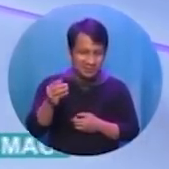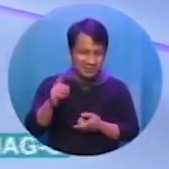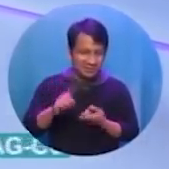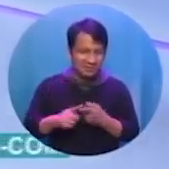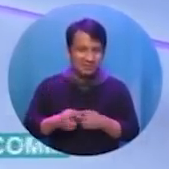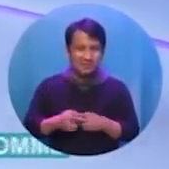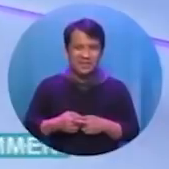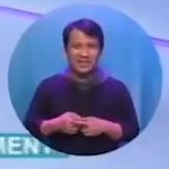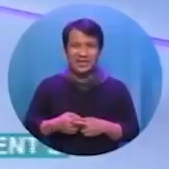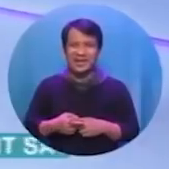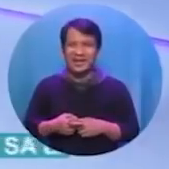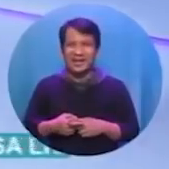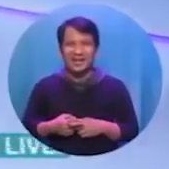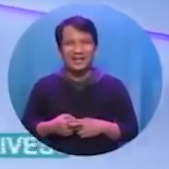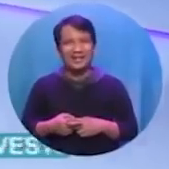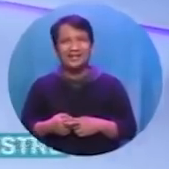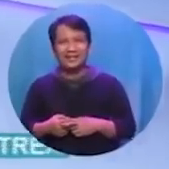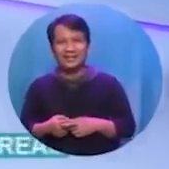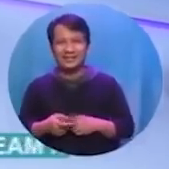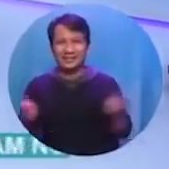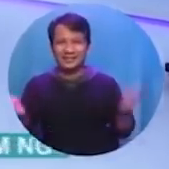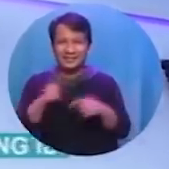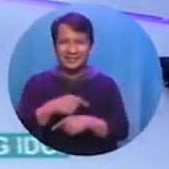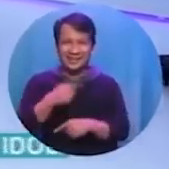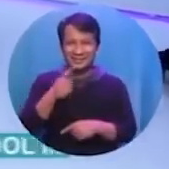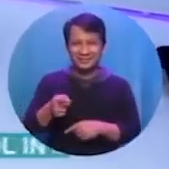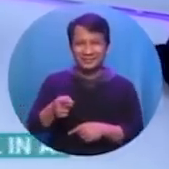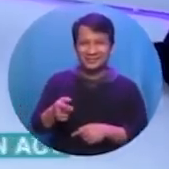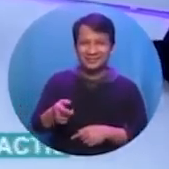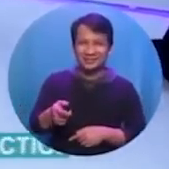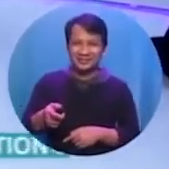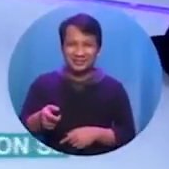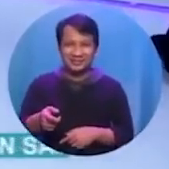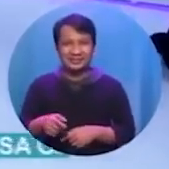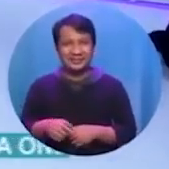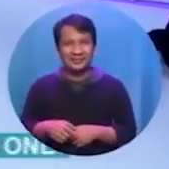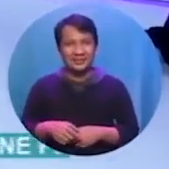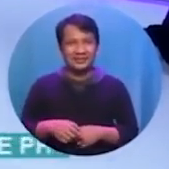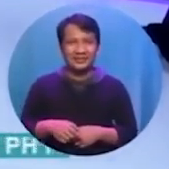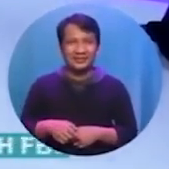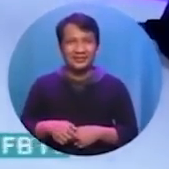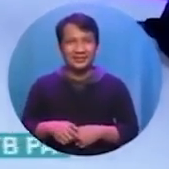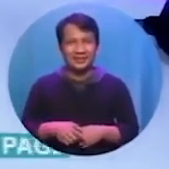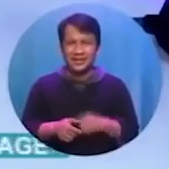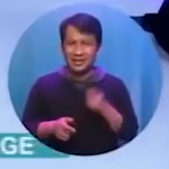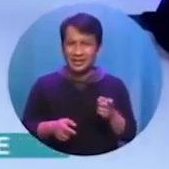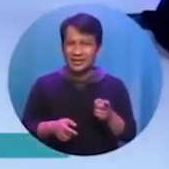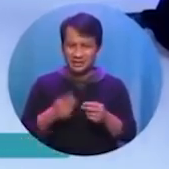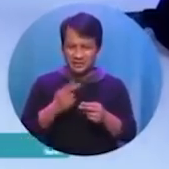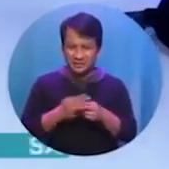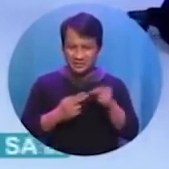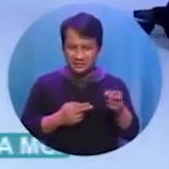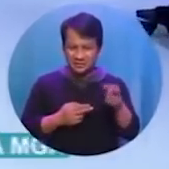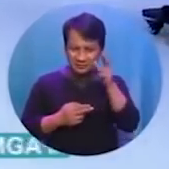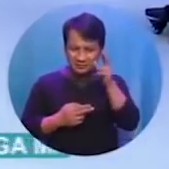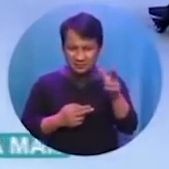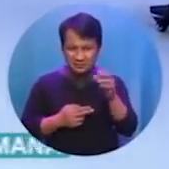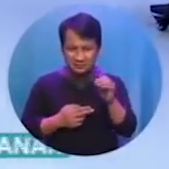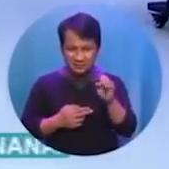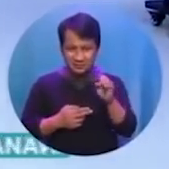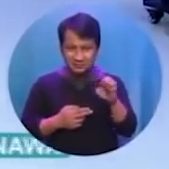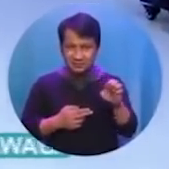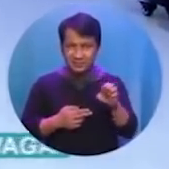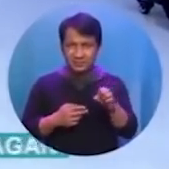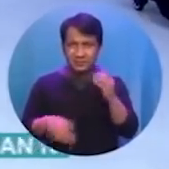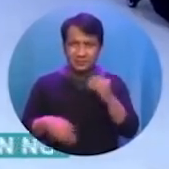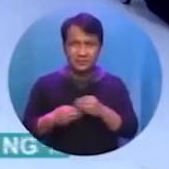Maxima. Kabalik na siya ni Dabiana kasi sobrang pitit niya. Okay. Anong pangalan? Rose, either. Rose, sige,